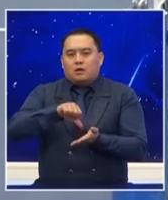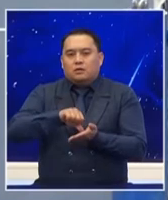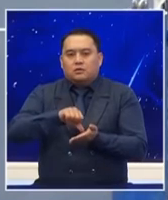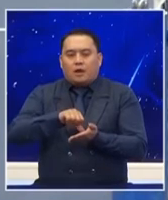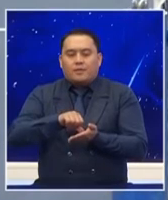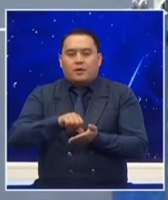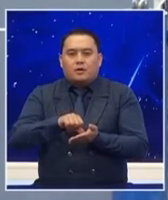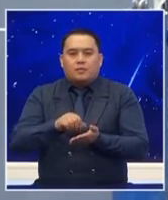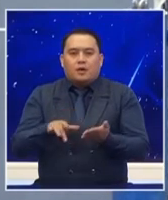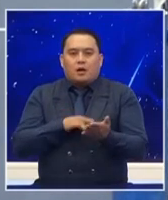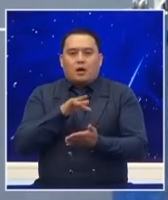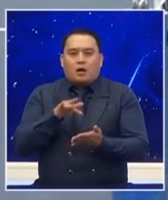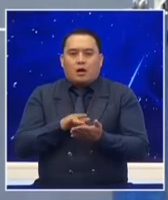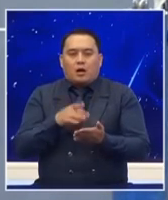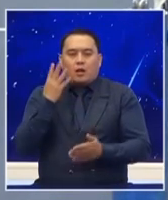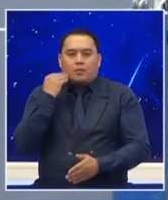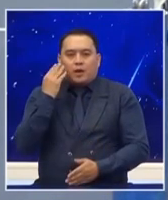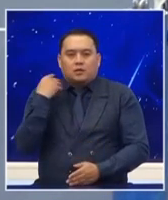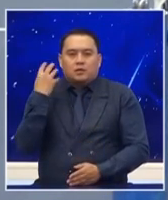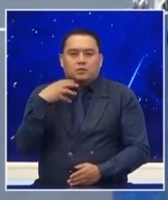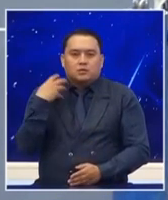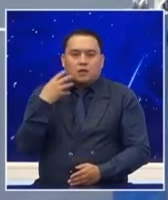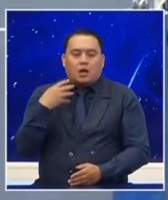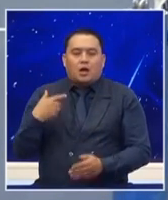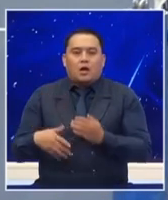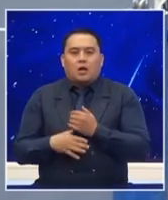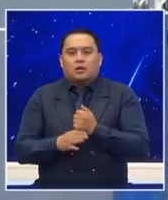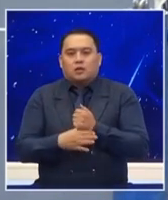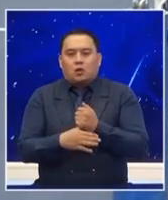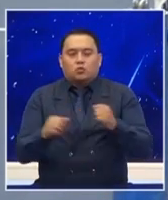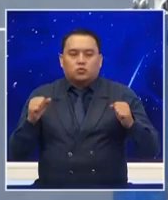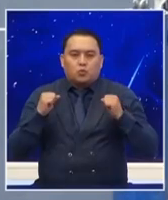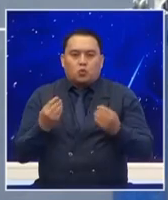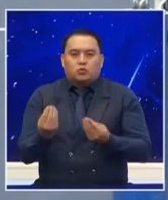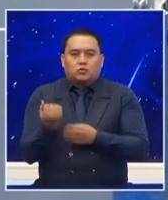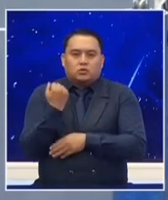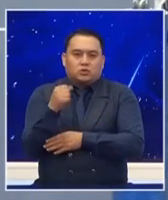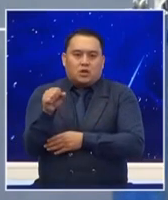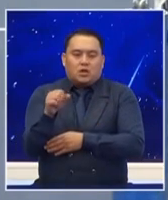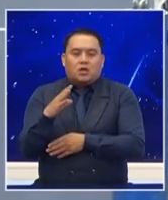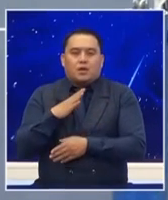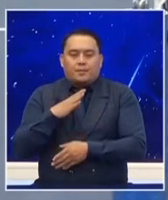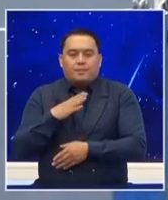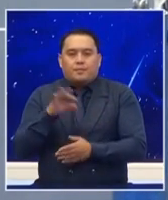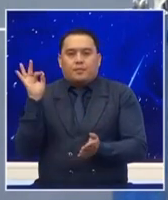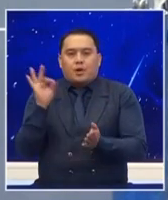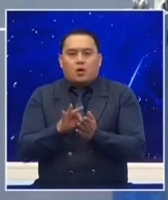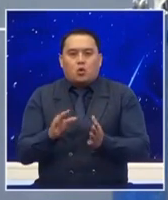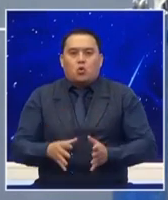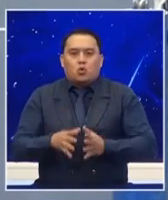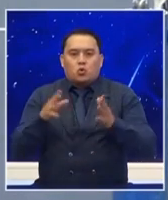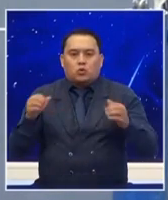Мен қалаларға барып жүргем, Алматы, Қызылорда, Атырау қаласында ойнап жеңіп жүргемін. Менің мақсатым